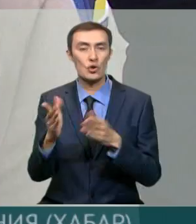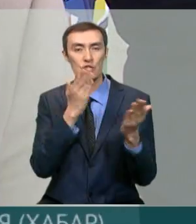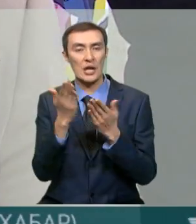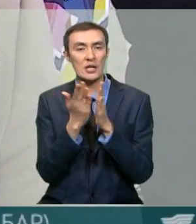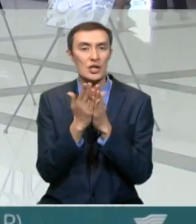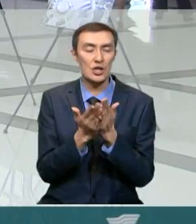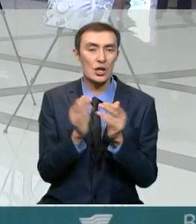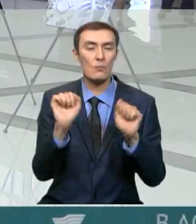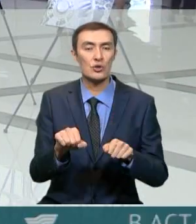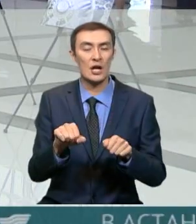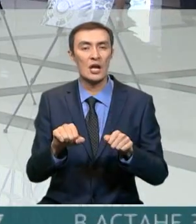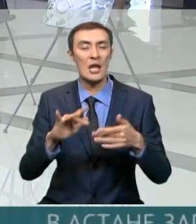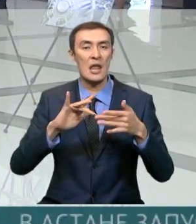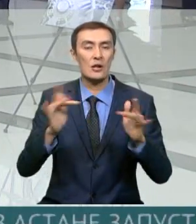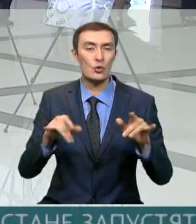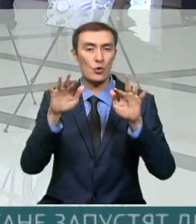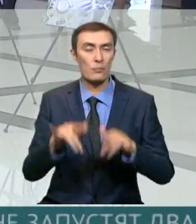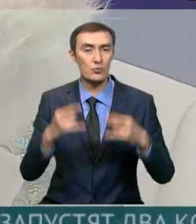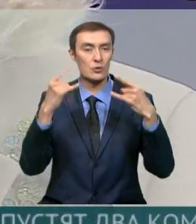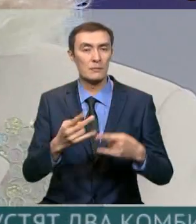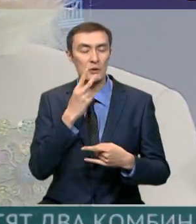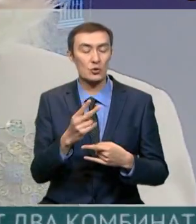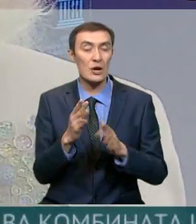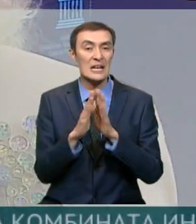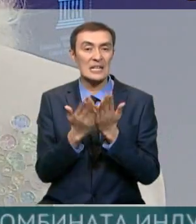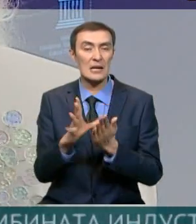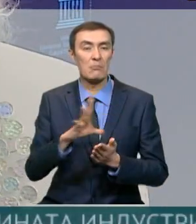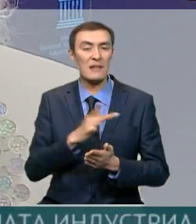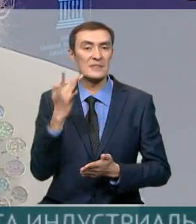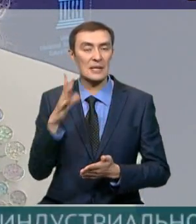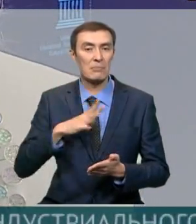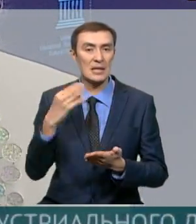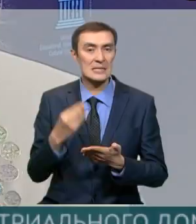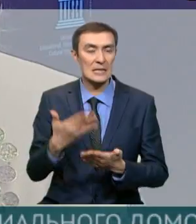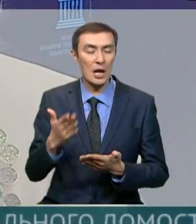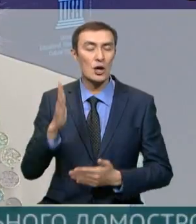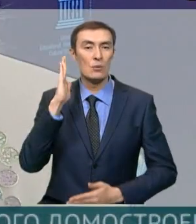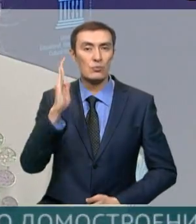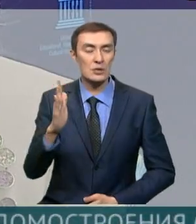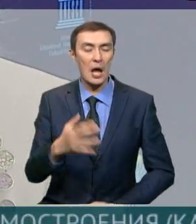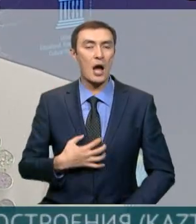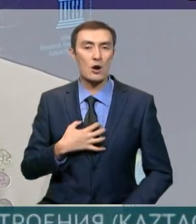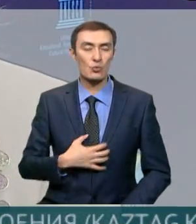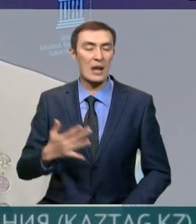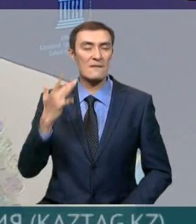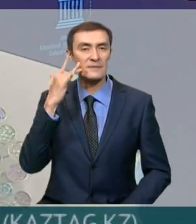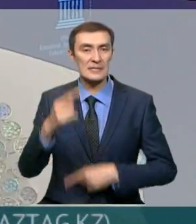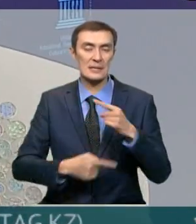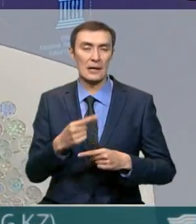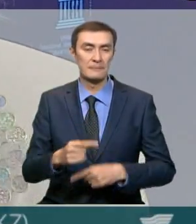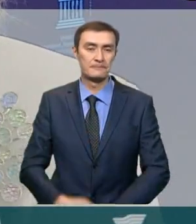книги, можно читать электронную версию. Я думаю, что книга была ценна, она будет актуально всегда